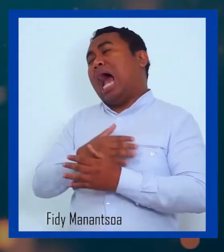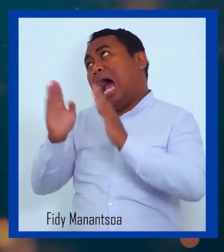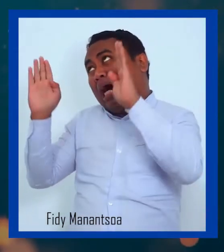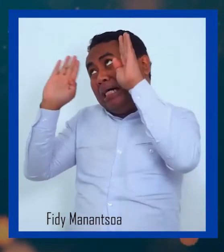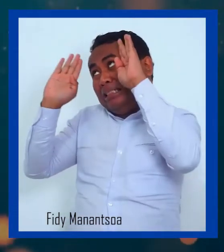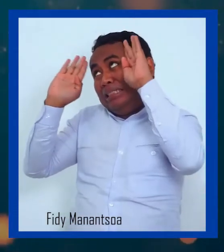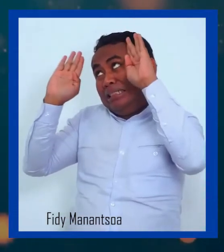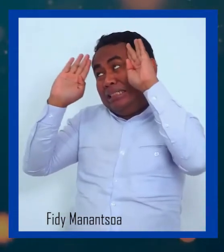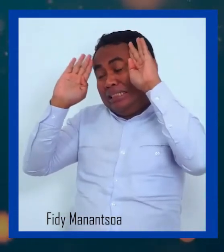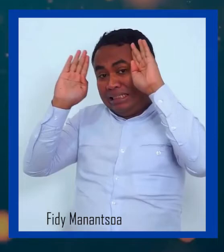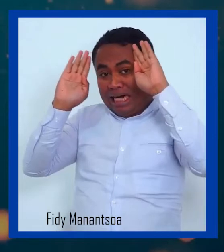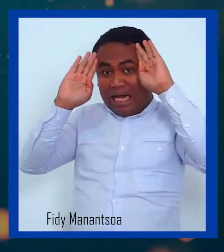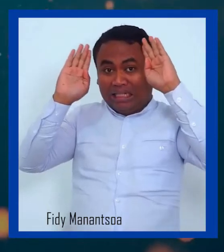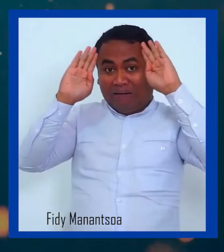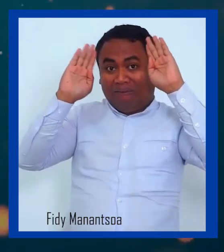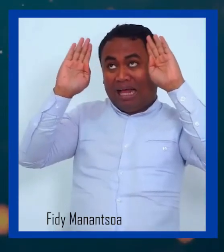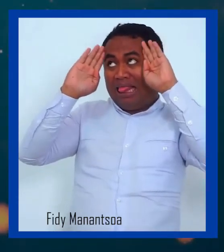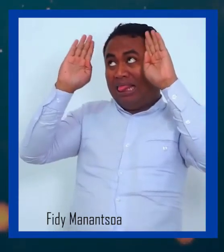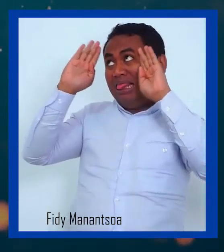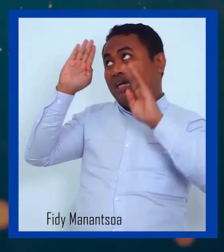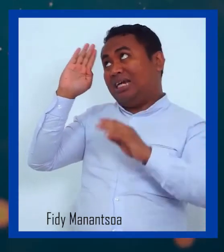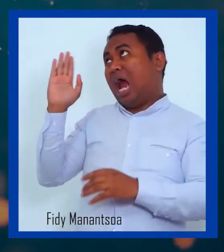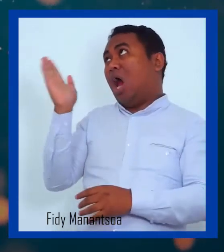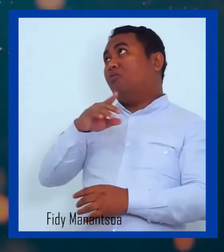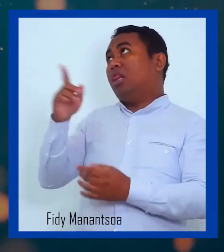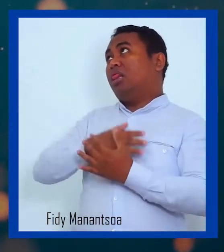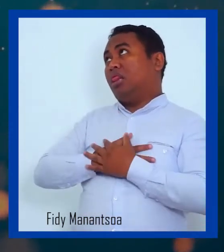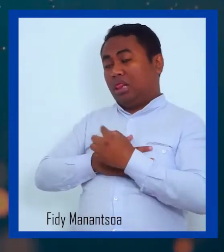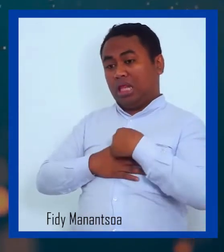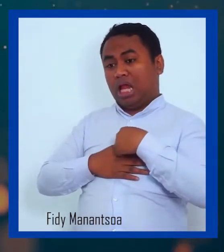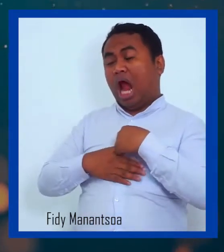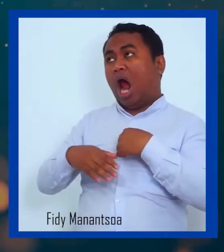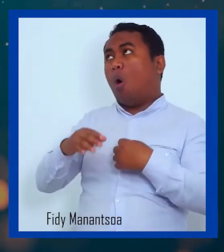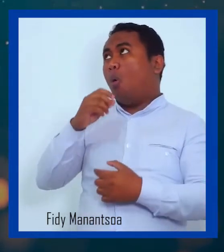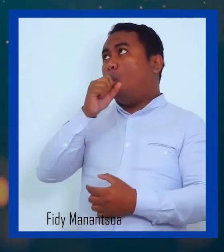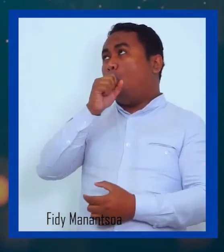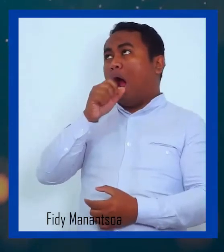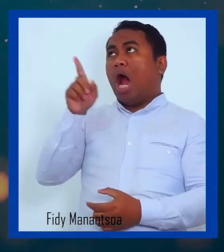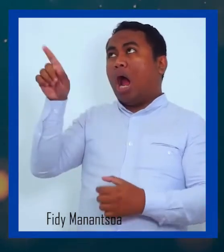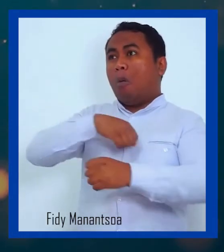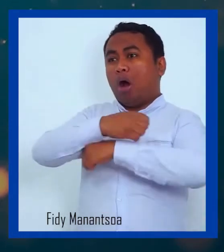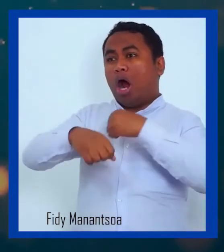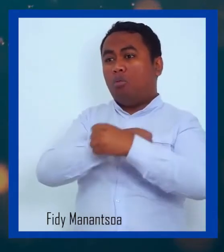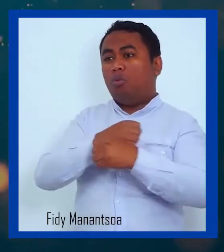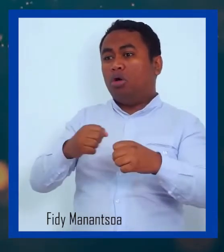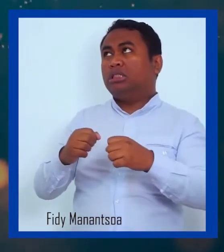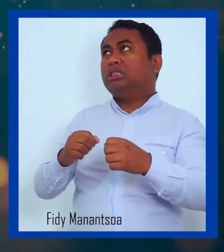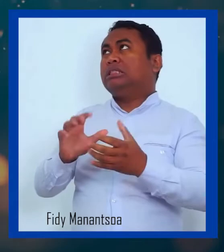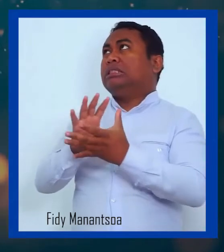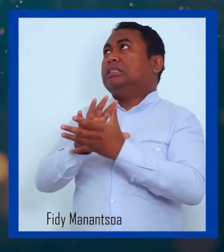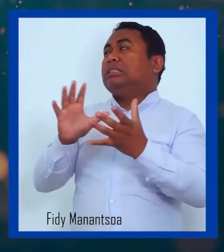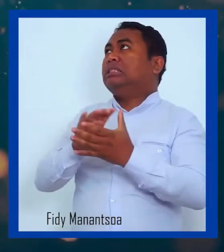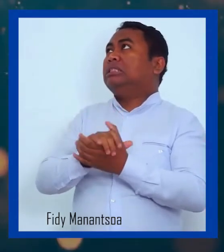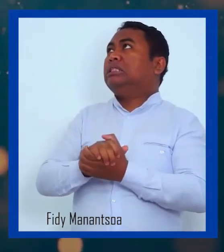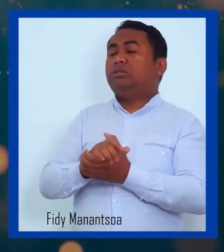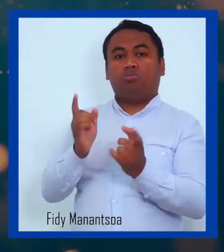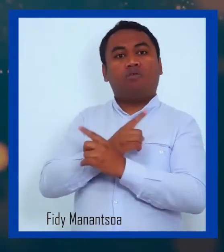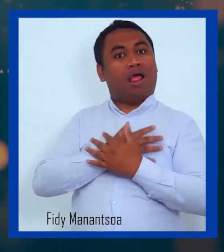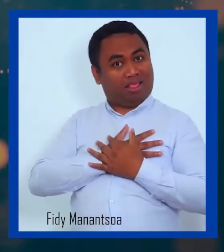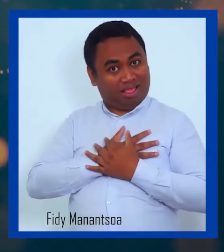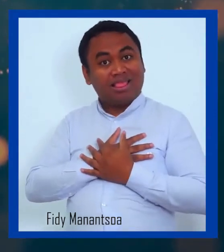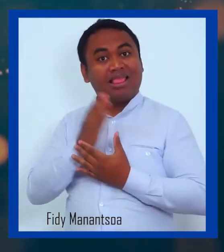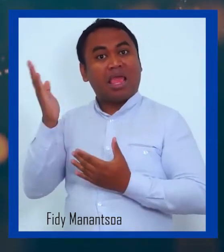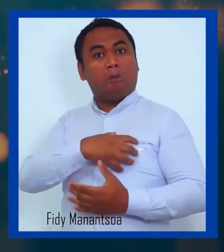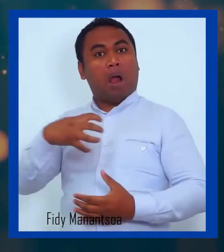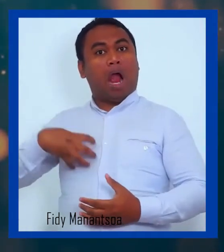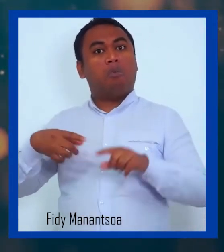nanomboka ny fony izy manao hoe azafady ry mama fa kay tia kay ianao, hay tena zava-dehibe no nataonao tamiko. Dia lasa tian'ilay